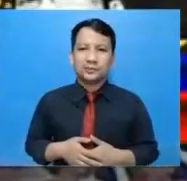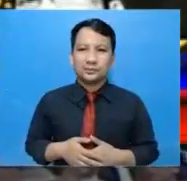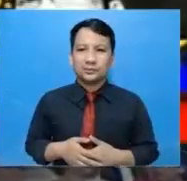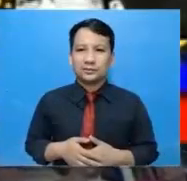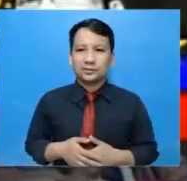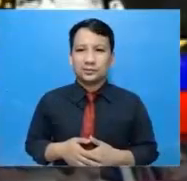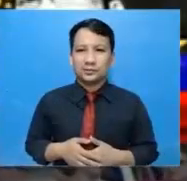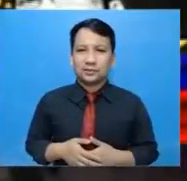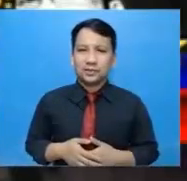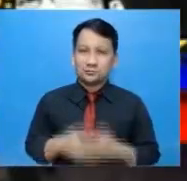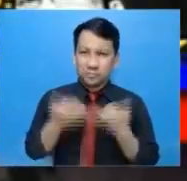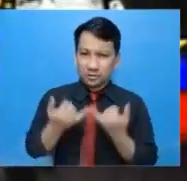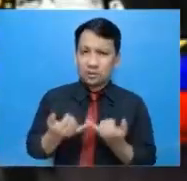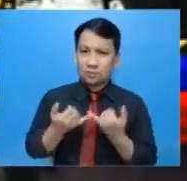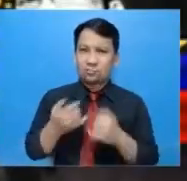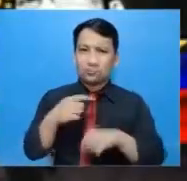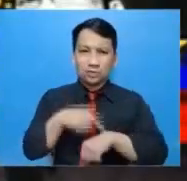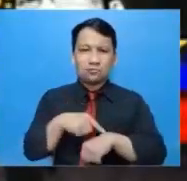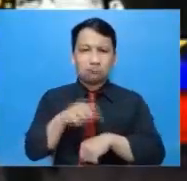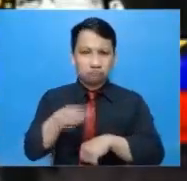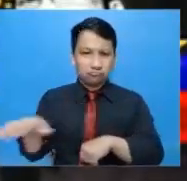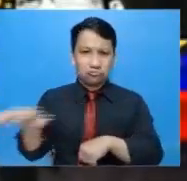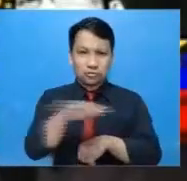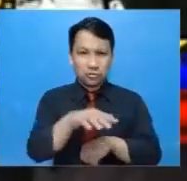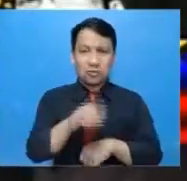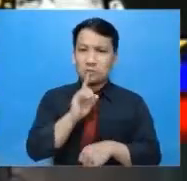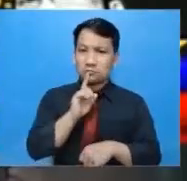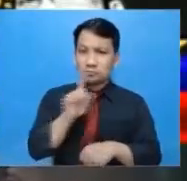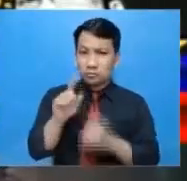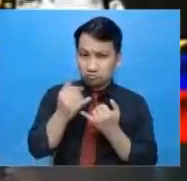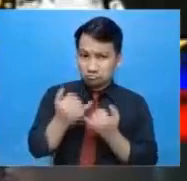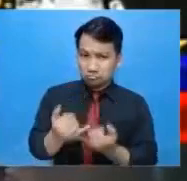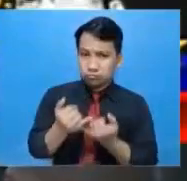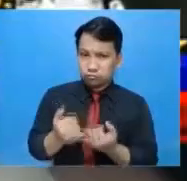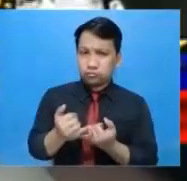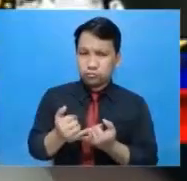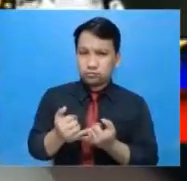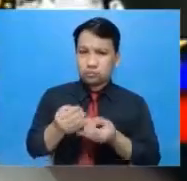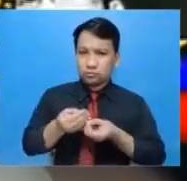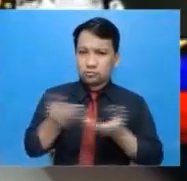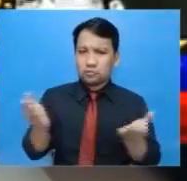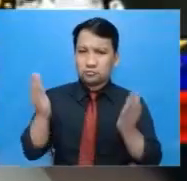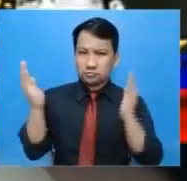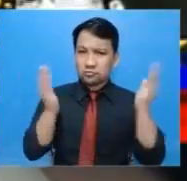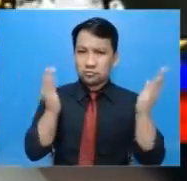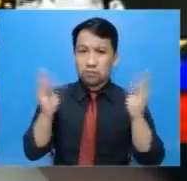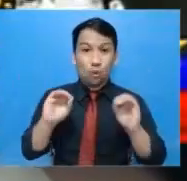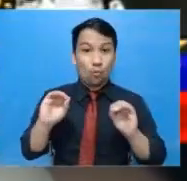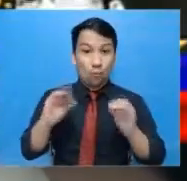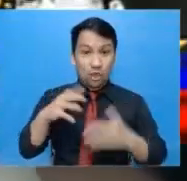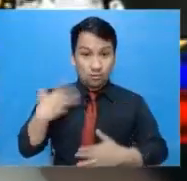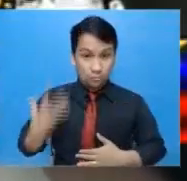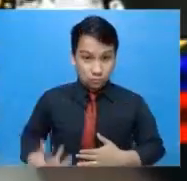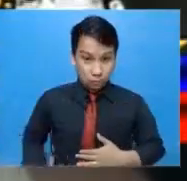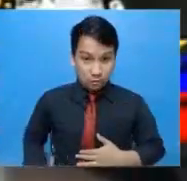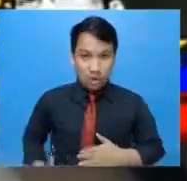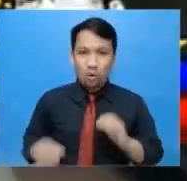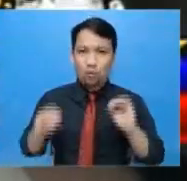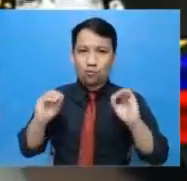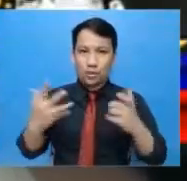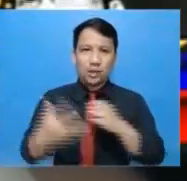Panahon na upang tayo ay muling magkawang gawa. Kung walang korap, walang mahirap.